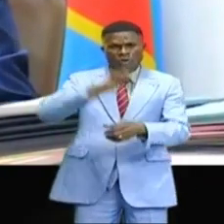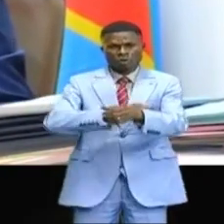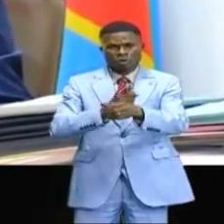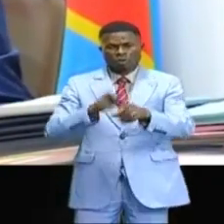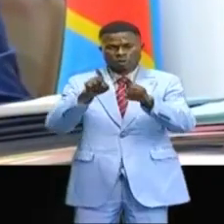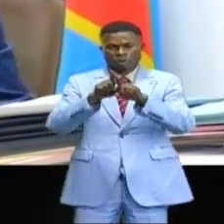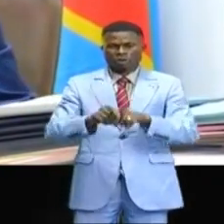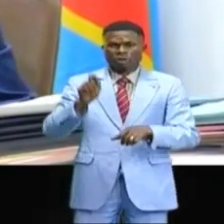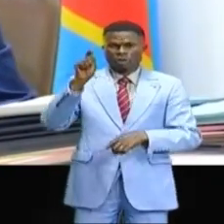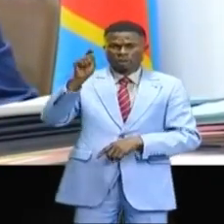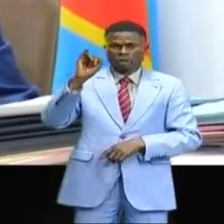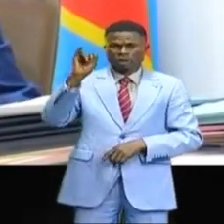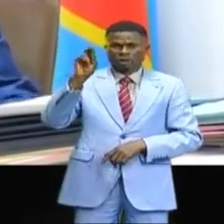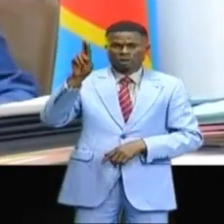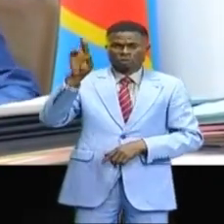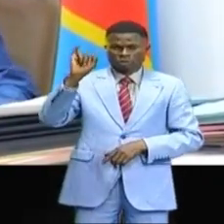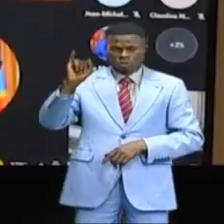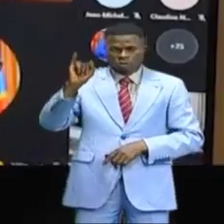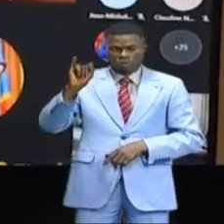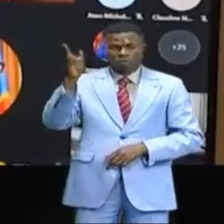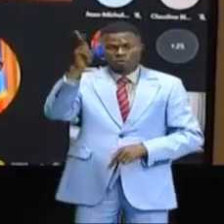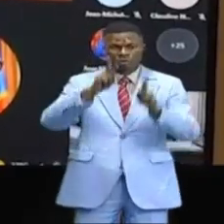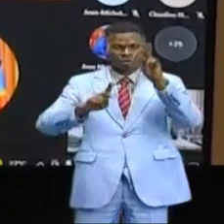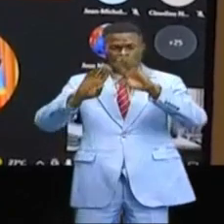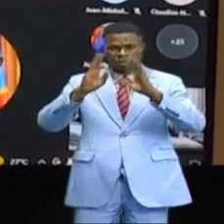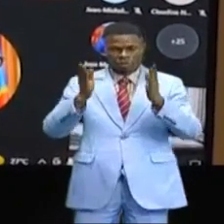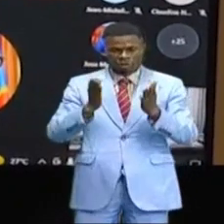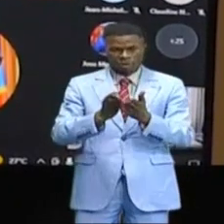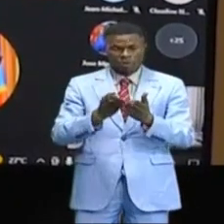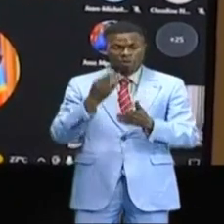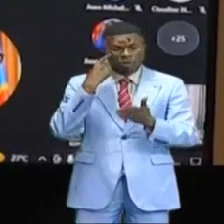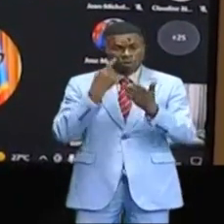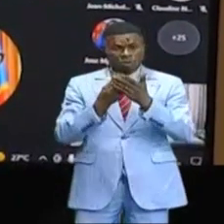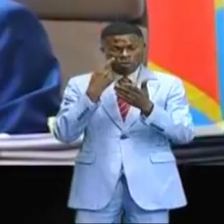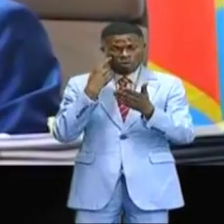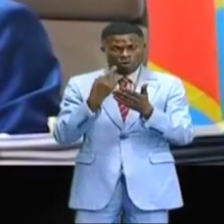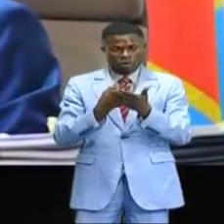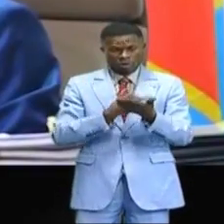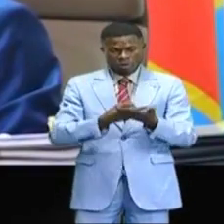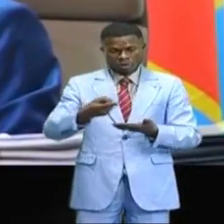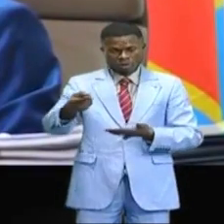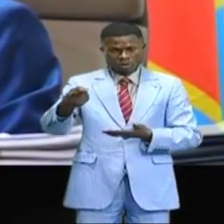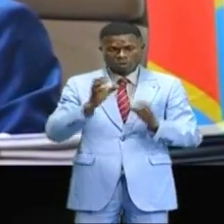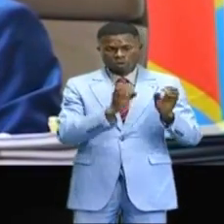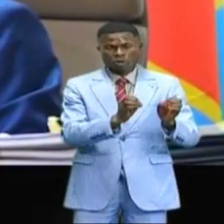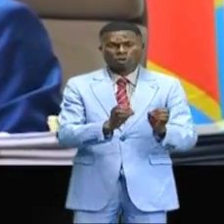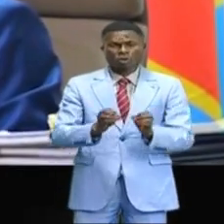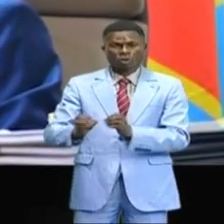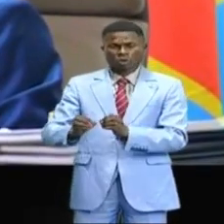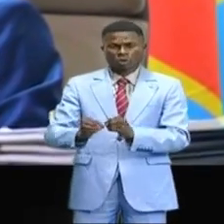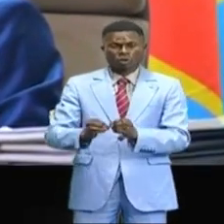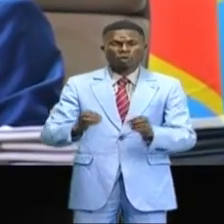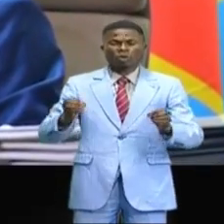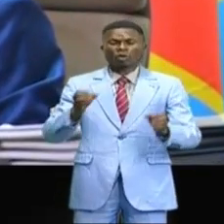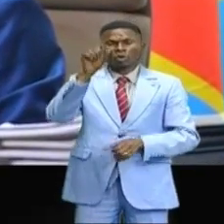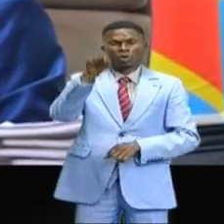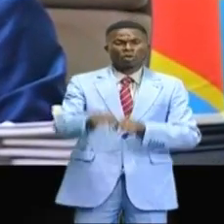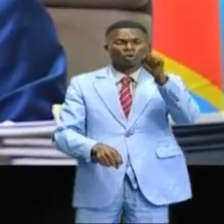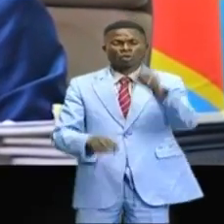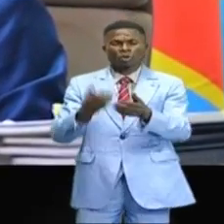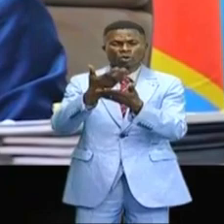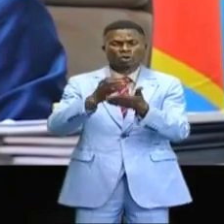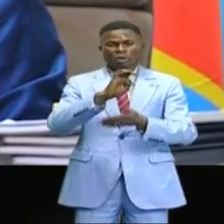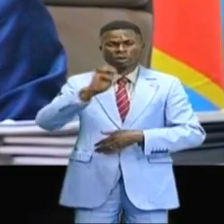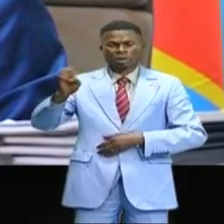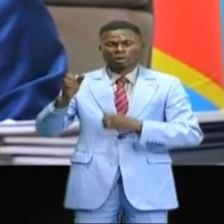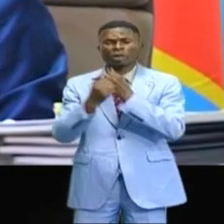Ituri. L'état d'esprit de la population a été caractérisé cette semaine par l'organisation de manifestations dans la partie est